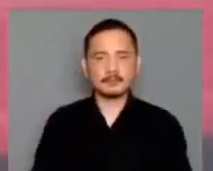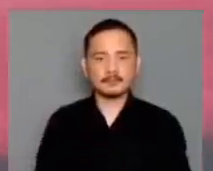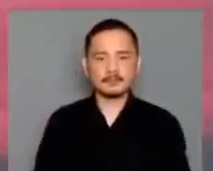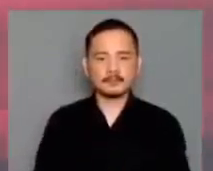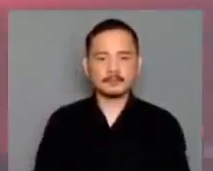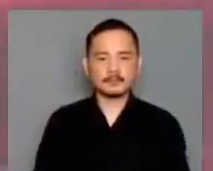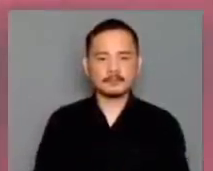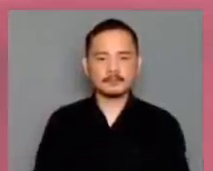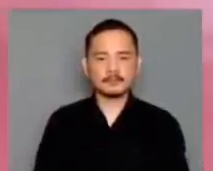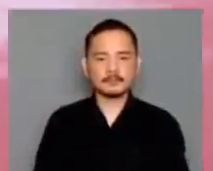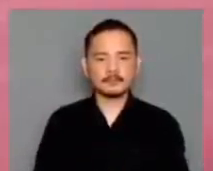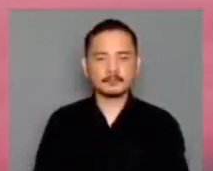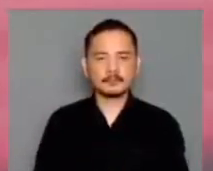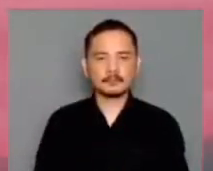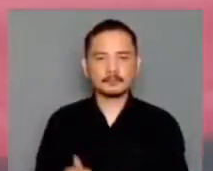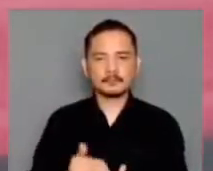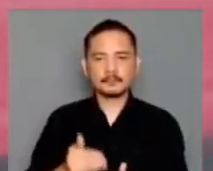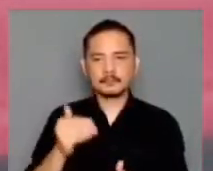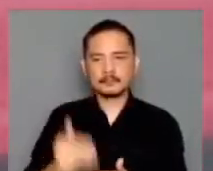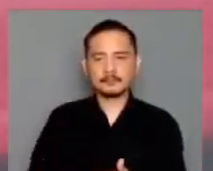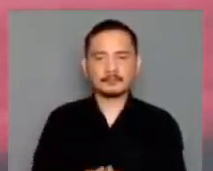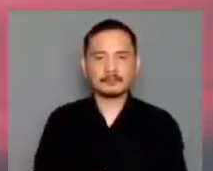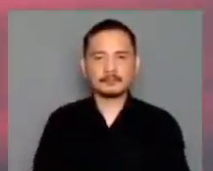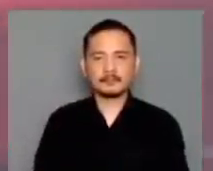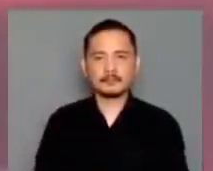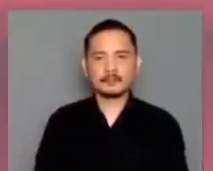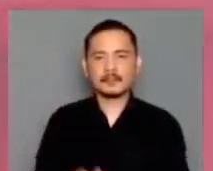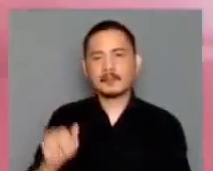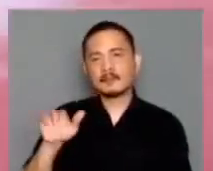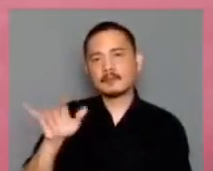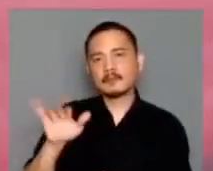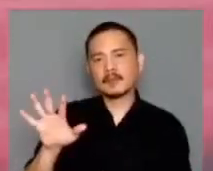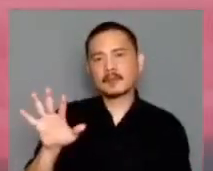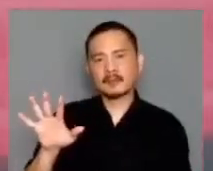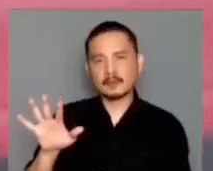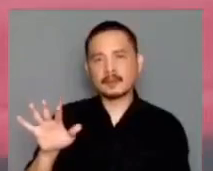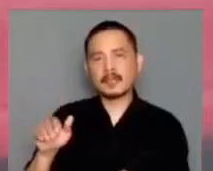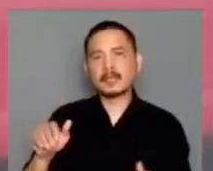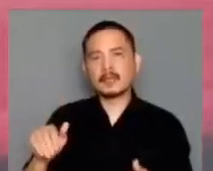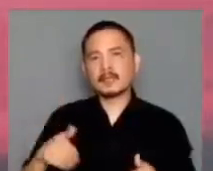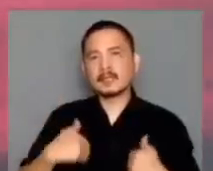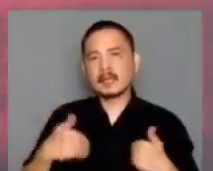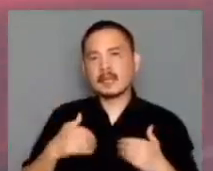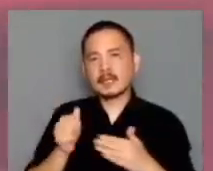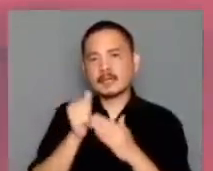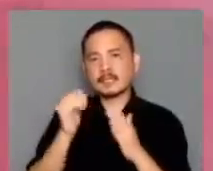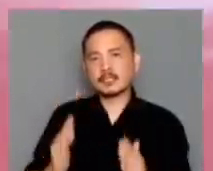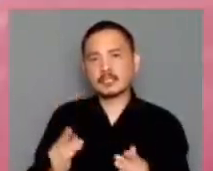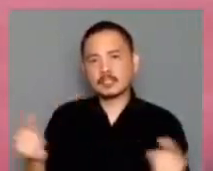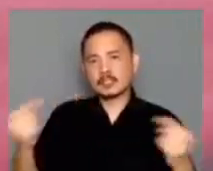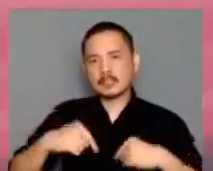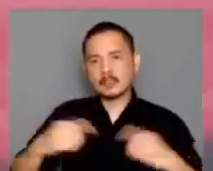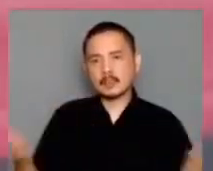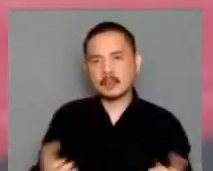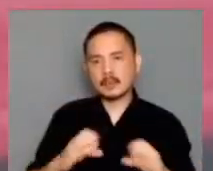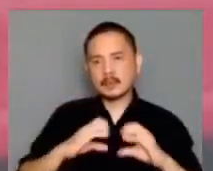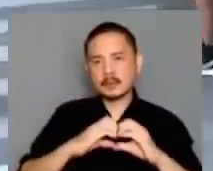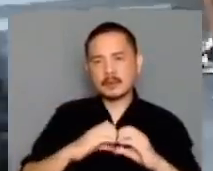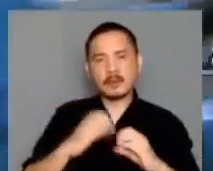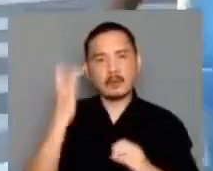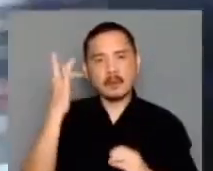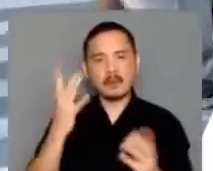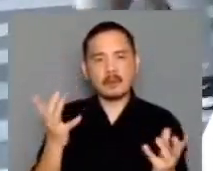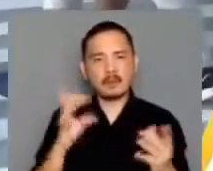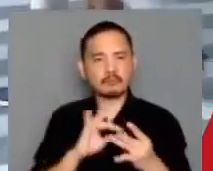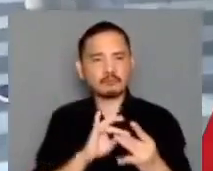Bumisita sa Kapuso Network ang 15 delegado ng Filipino Young Leaders Program para ma-reconnect sila sa kulturang Pilipino. Sila ay